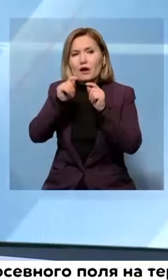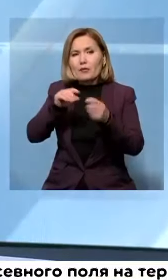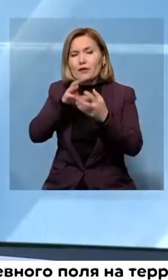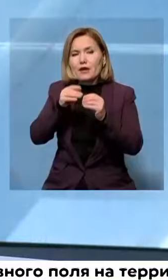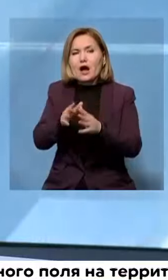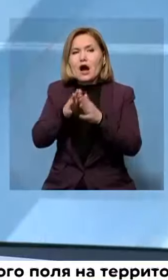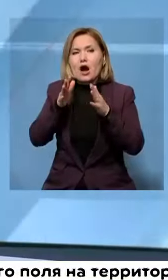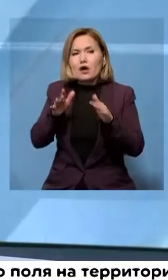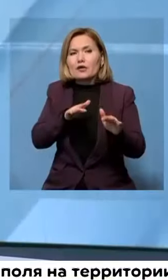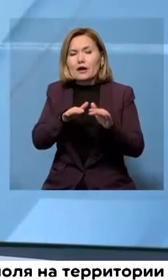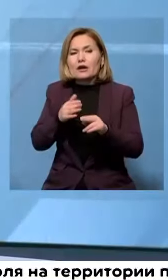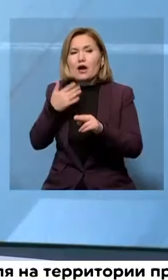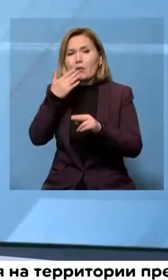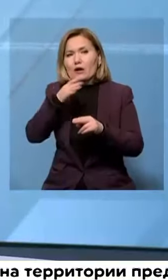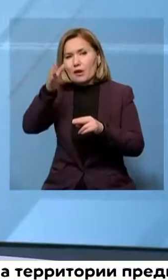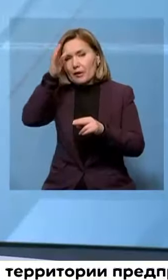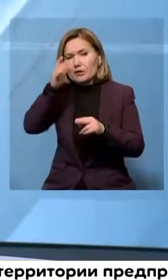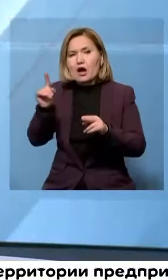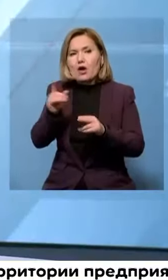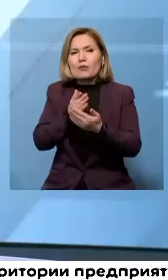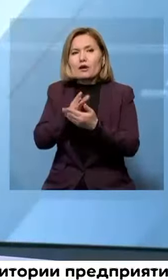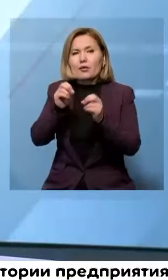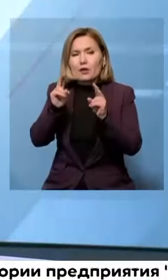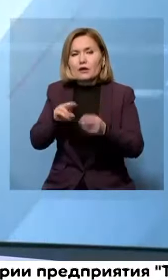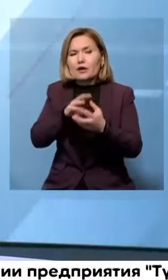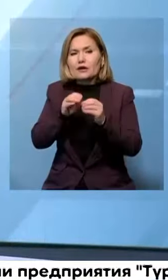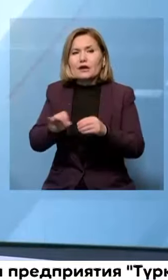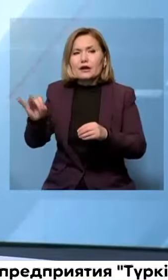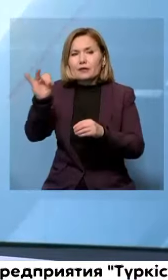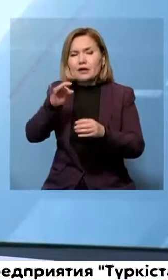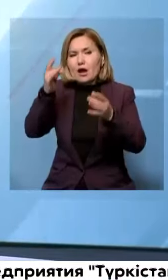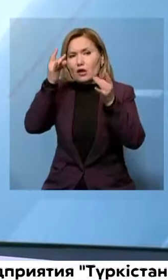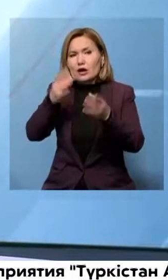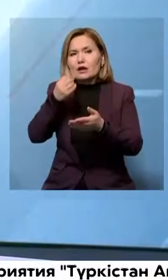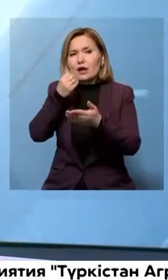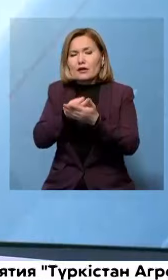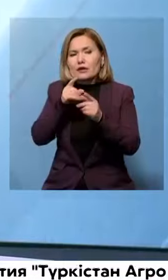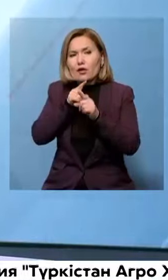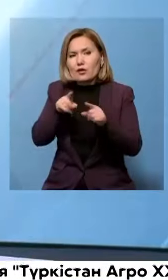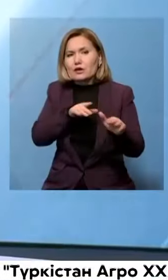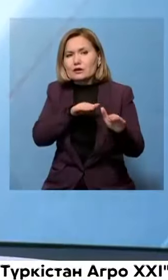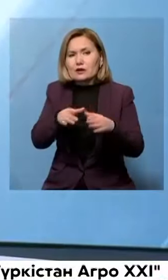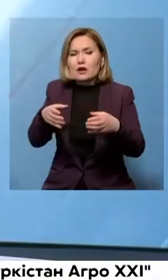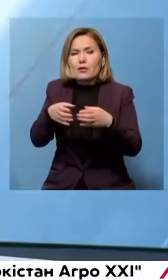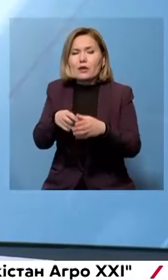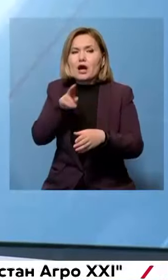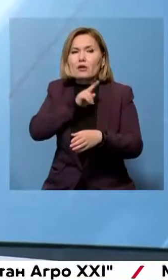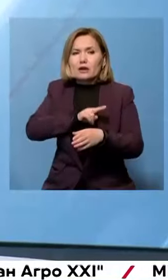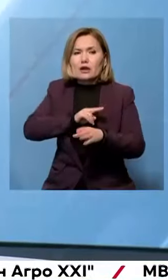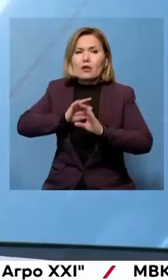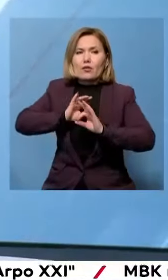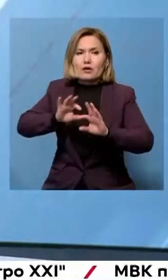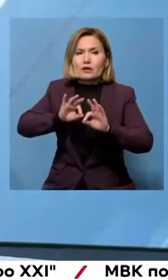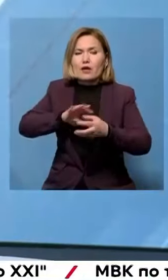şarada etnograf ğalımdar, muzey xizmetkerleri Türkü dünyasına ortak tarihi mədini kundulukları nasihattauda özara